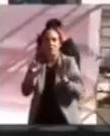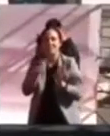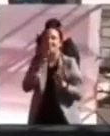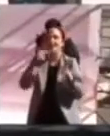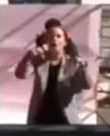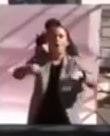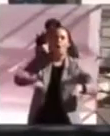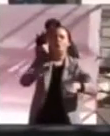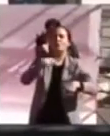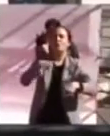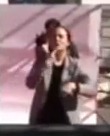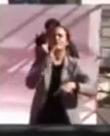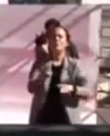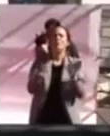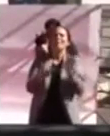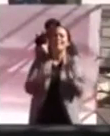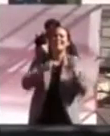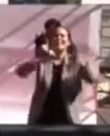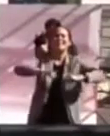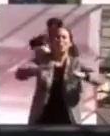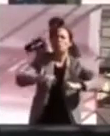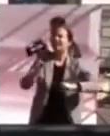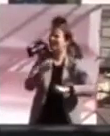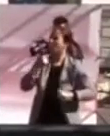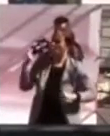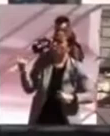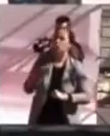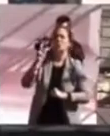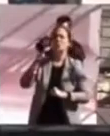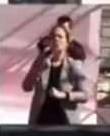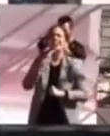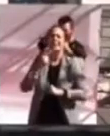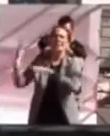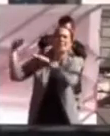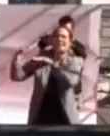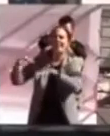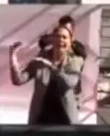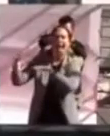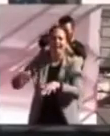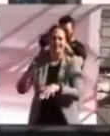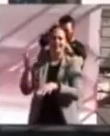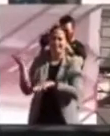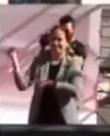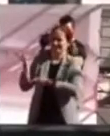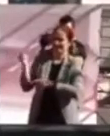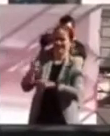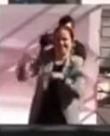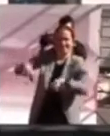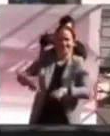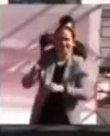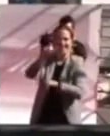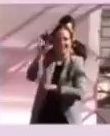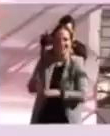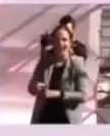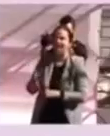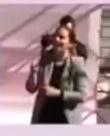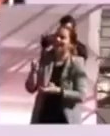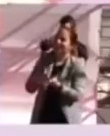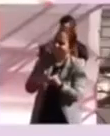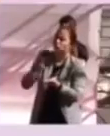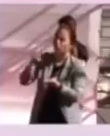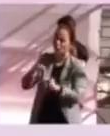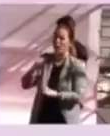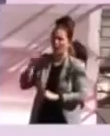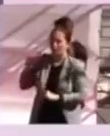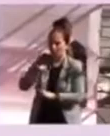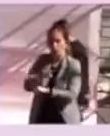di tutti anche dei migranti che vengono nel nostro paese e questo credo che sia un bel passaggio